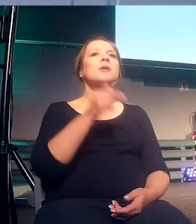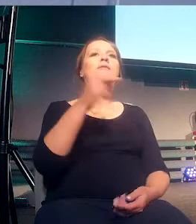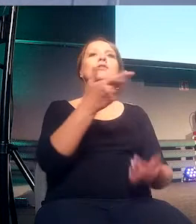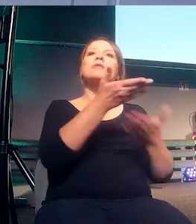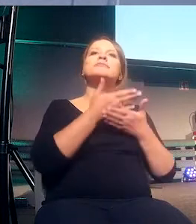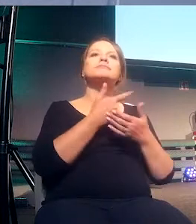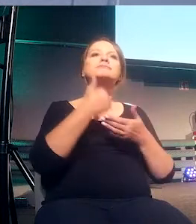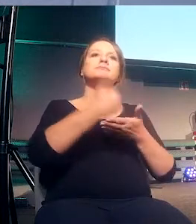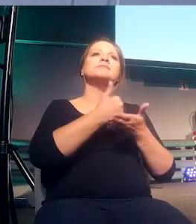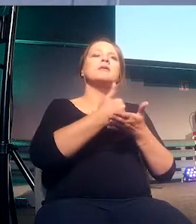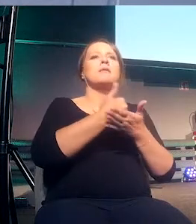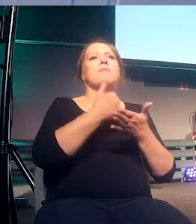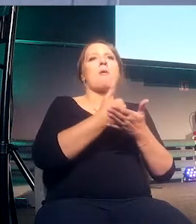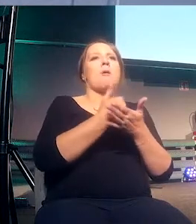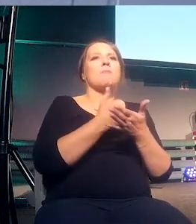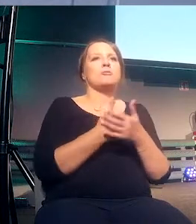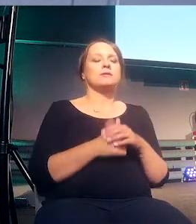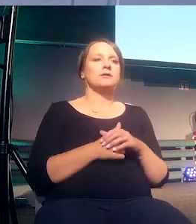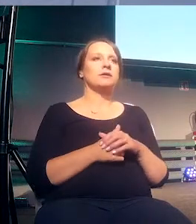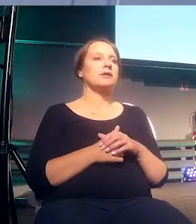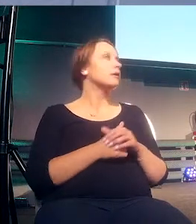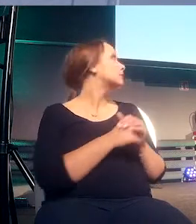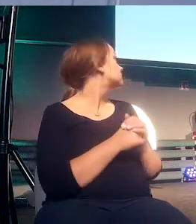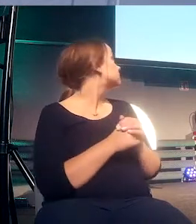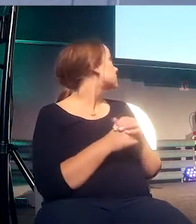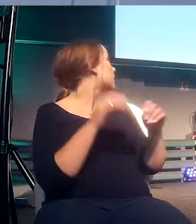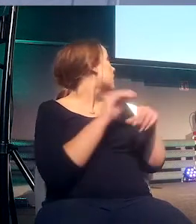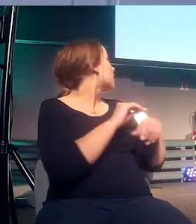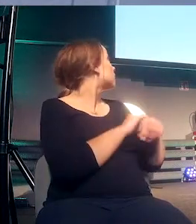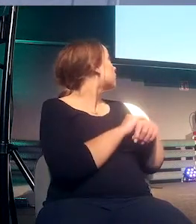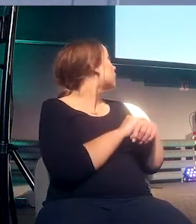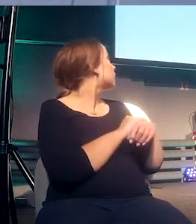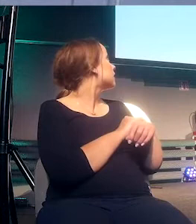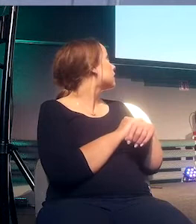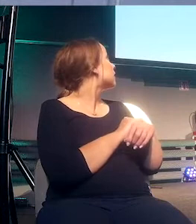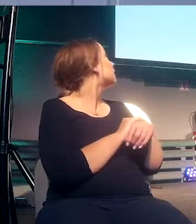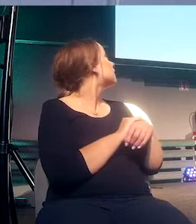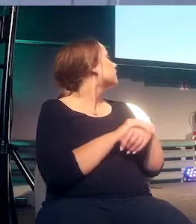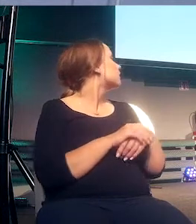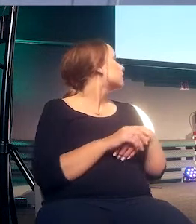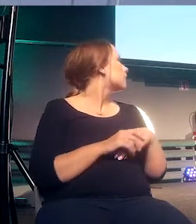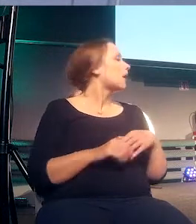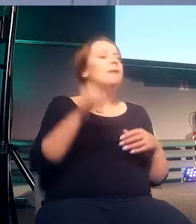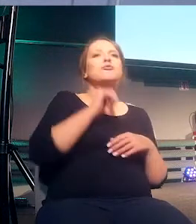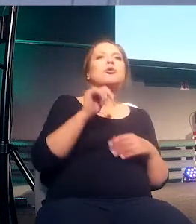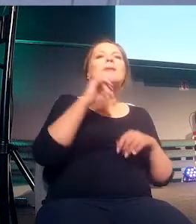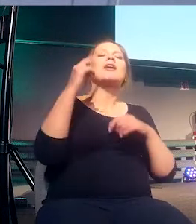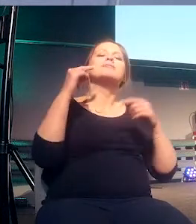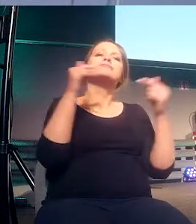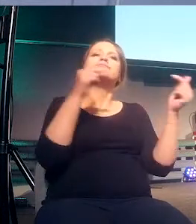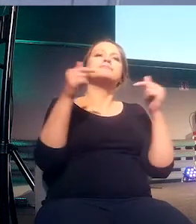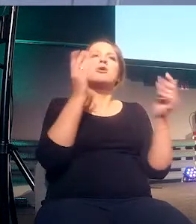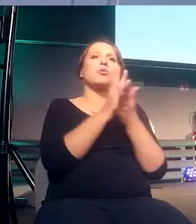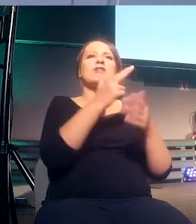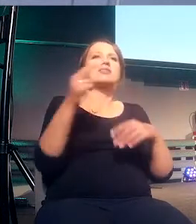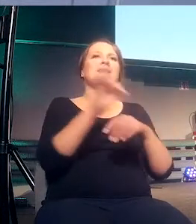bym rekomendowała jako taki quick win, to jest to, żeby spróbować zacząć mówić o designie